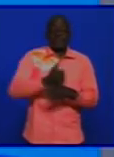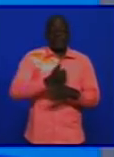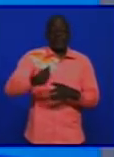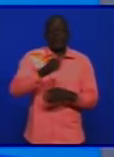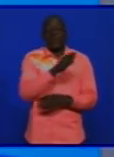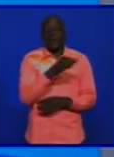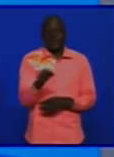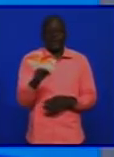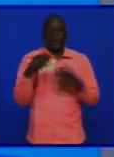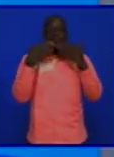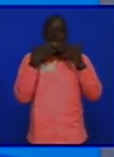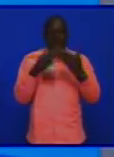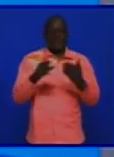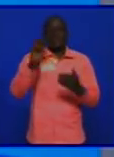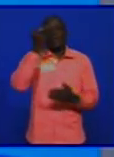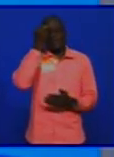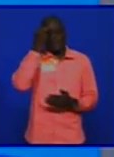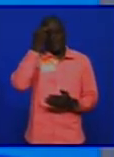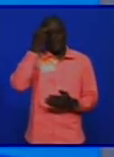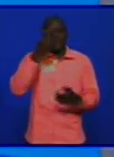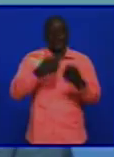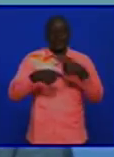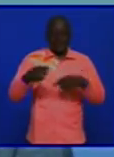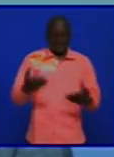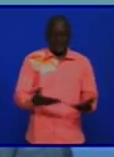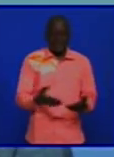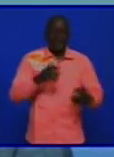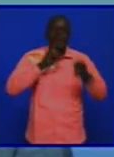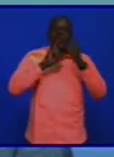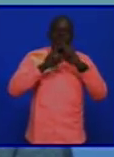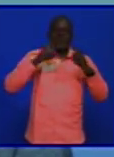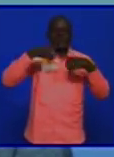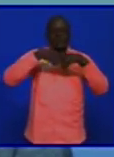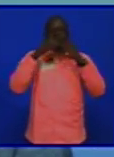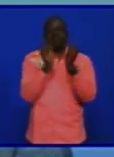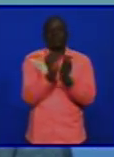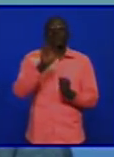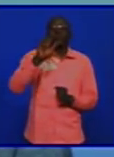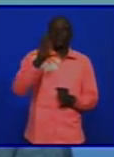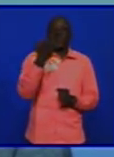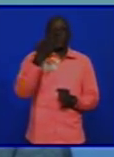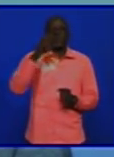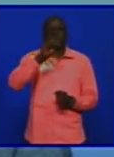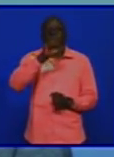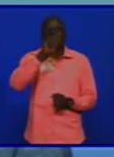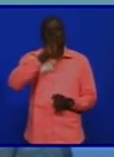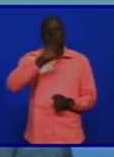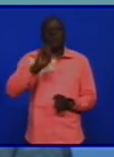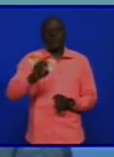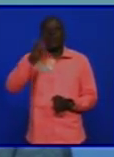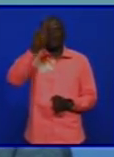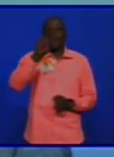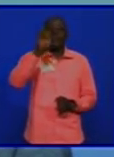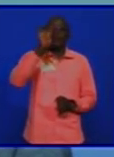Merci, monsieur le ministre, d'être venu sur notre plateau pour nous parler de la troisième édition de la SAMAO qui se tient du